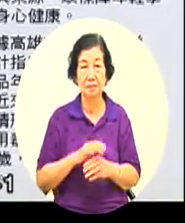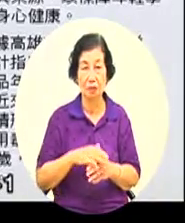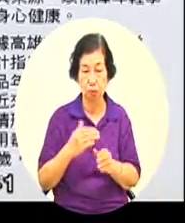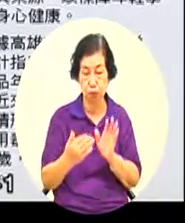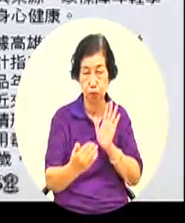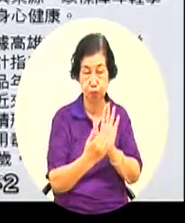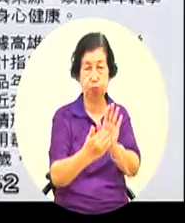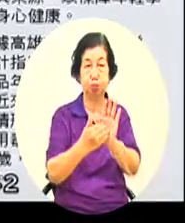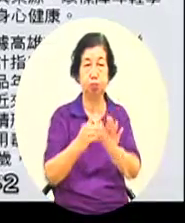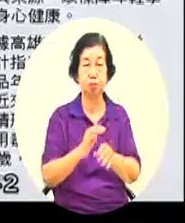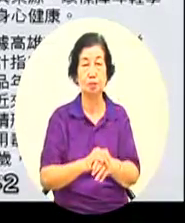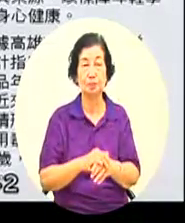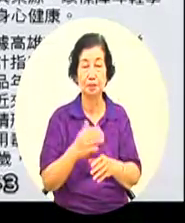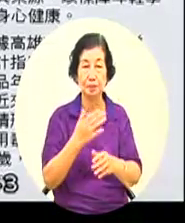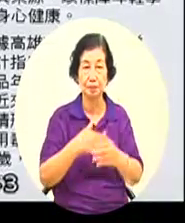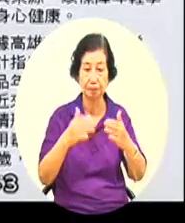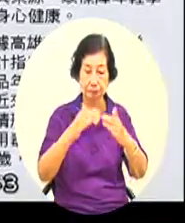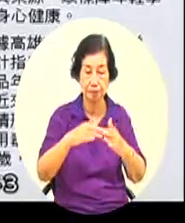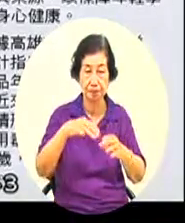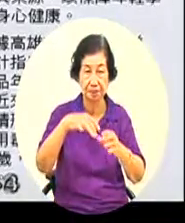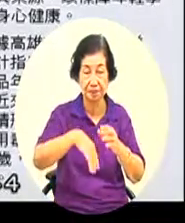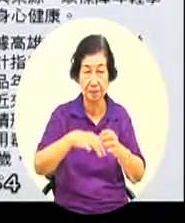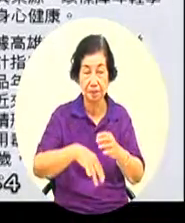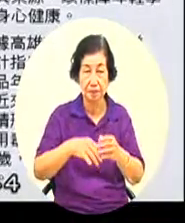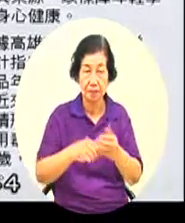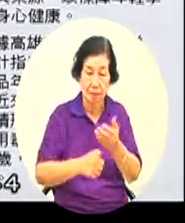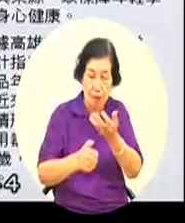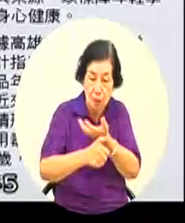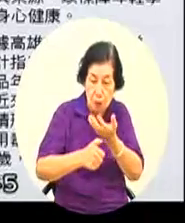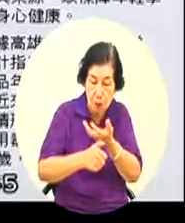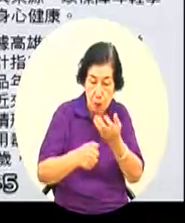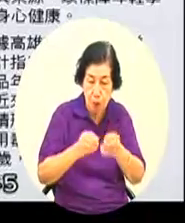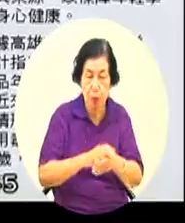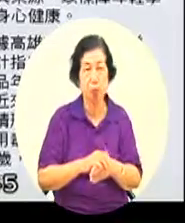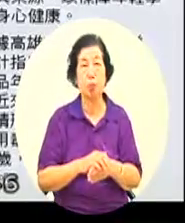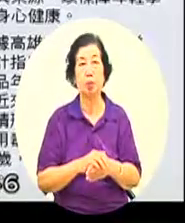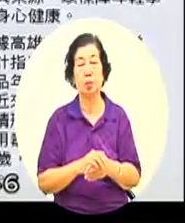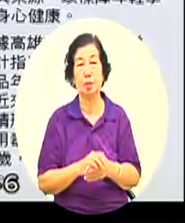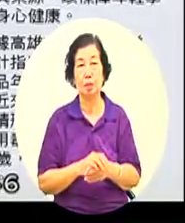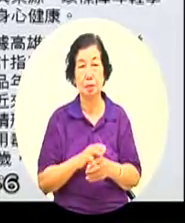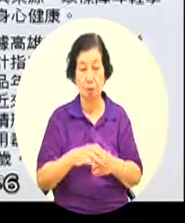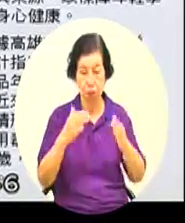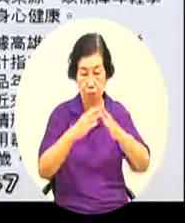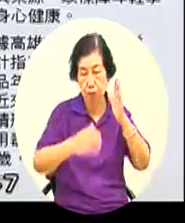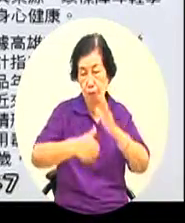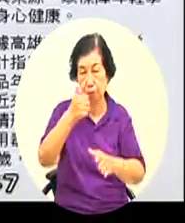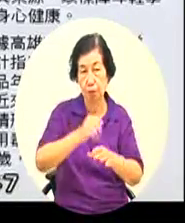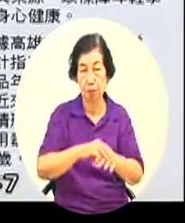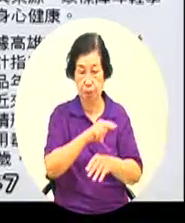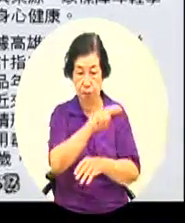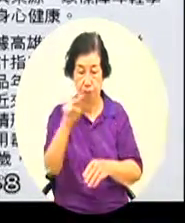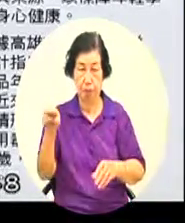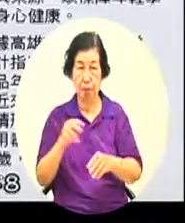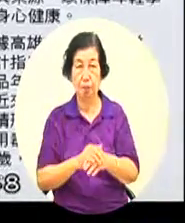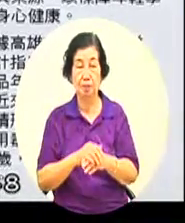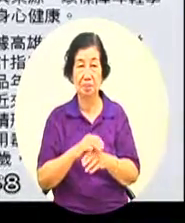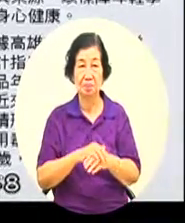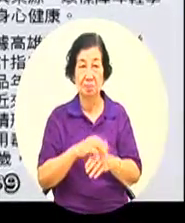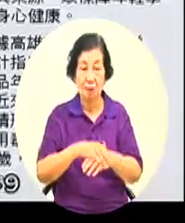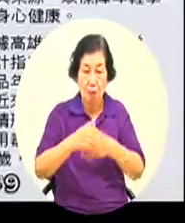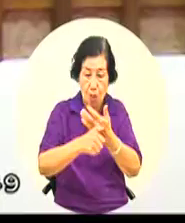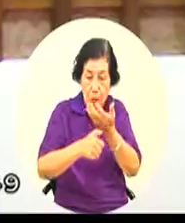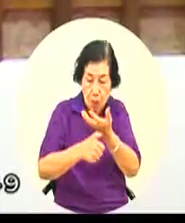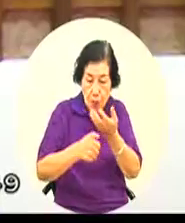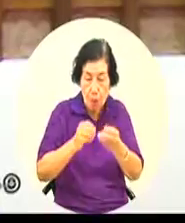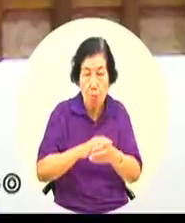校园毒品。可见呢，市长已经看到这个 毒品呢进入校